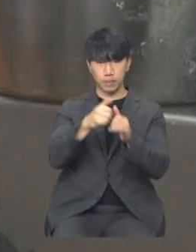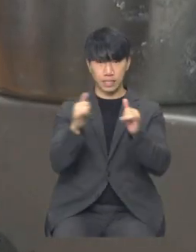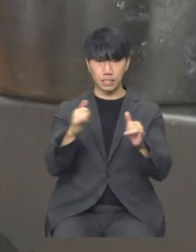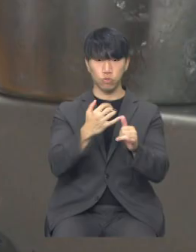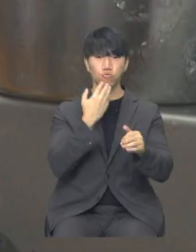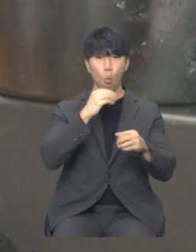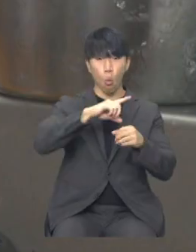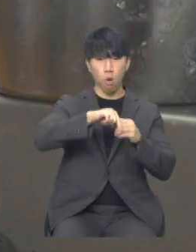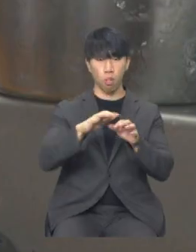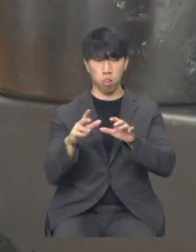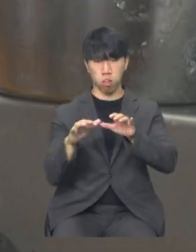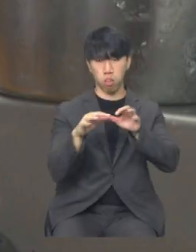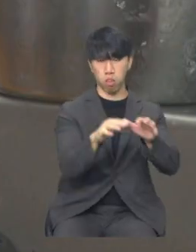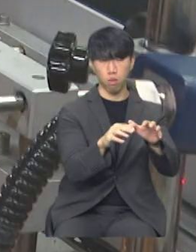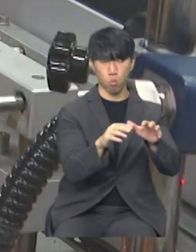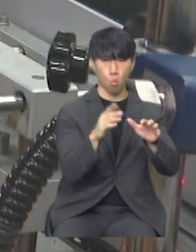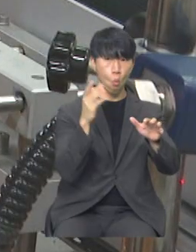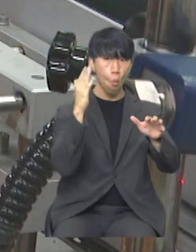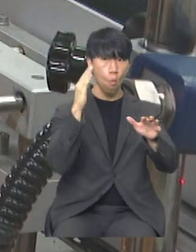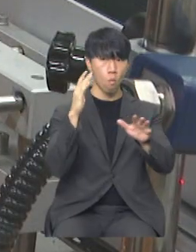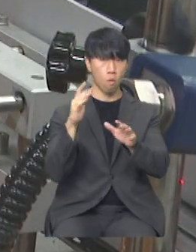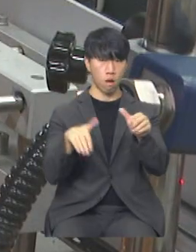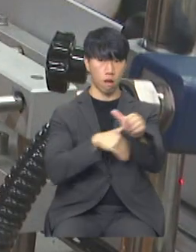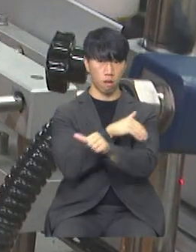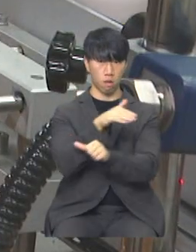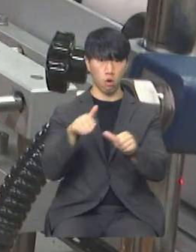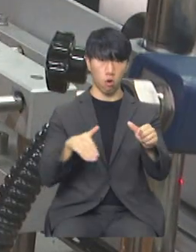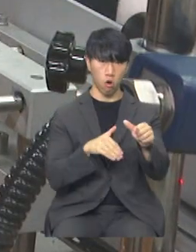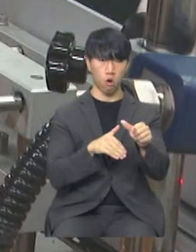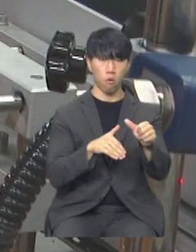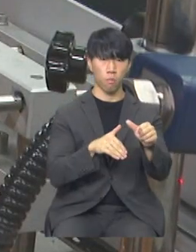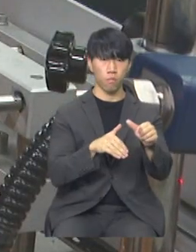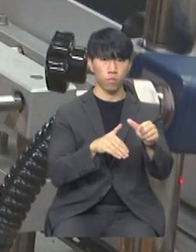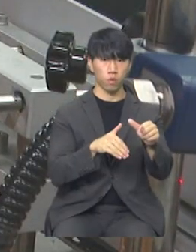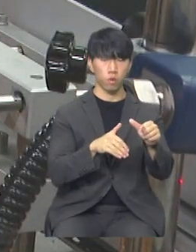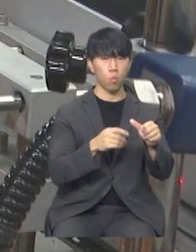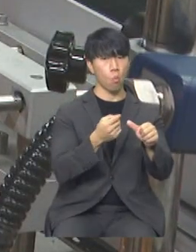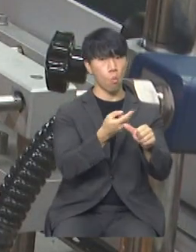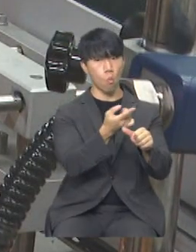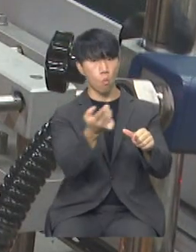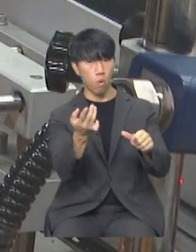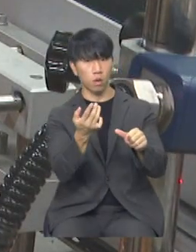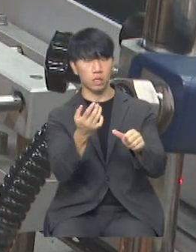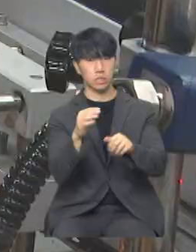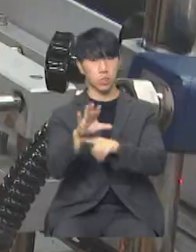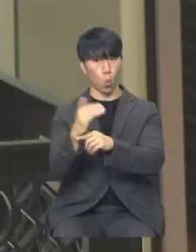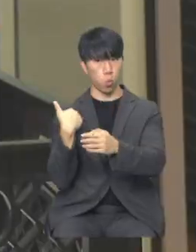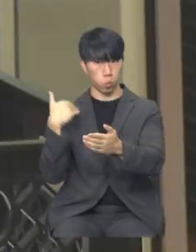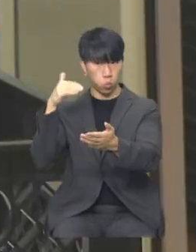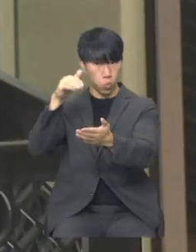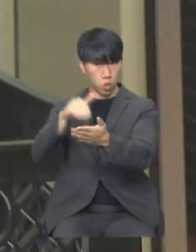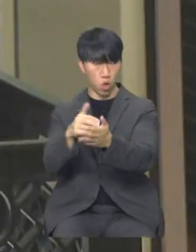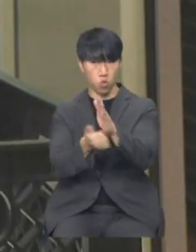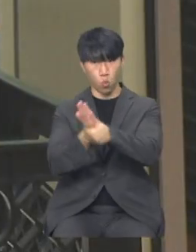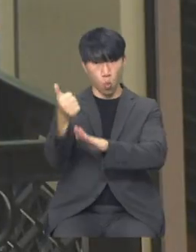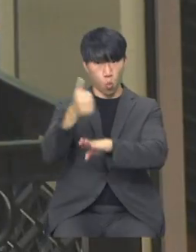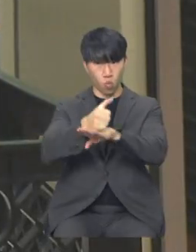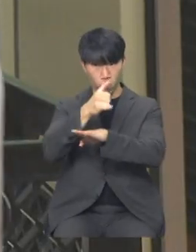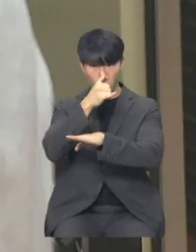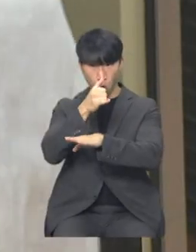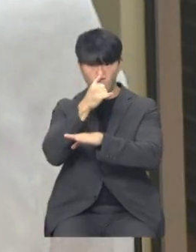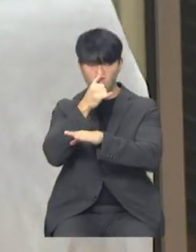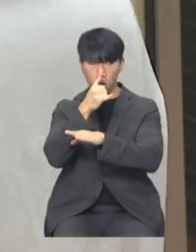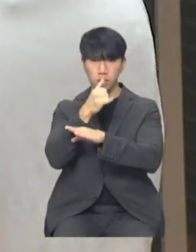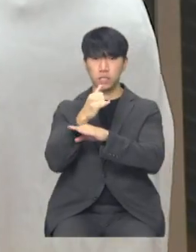현상이 두드러지게 나타나고 있는 현 상황 속에서 청년 농부들의 잇따른 성공 사례가 청년 인구 유입에